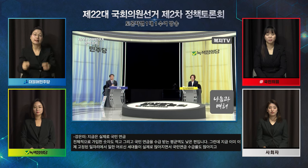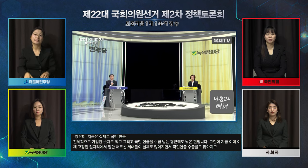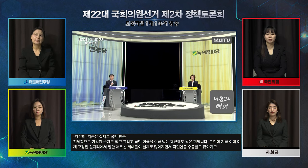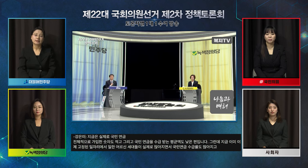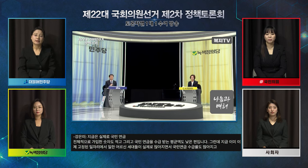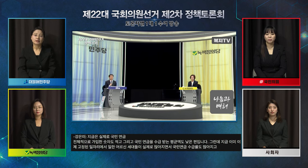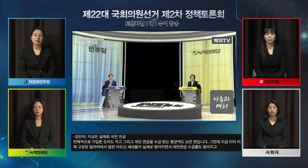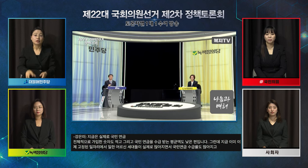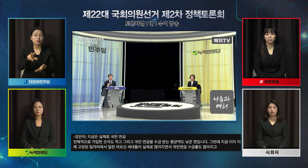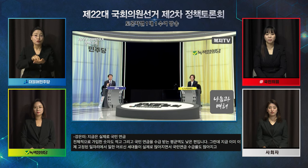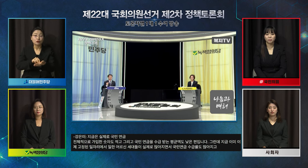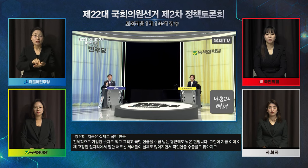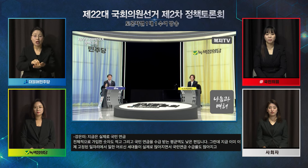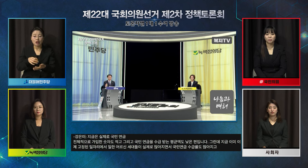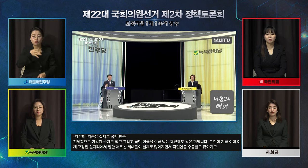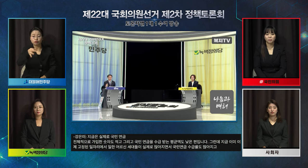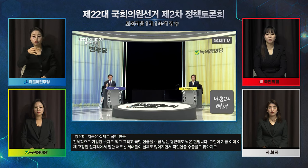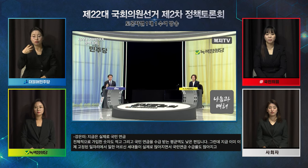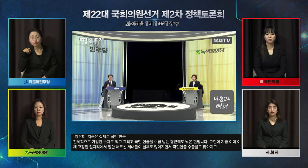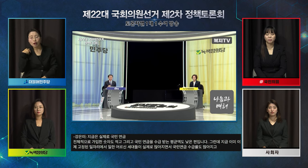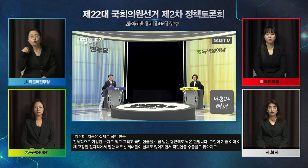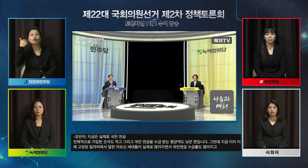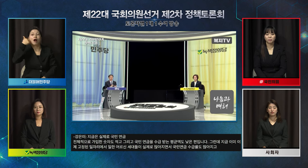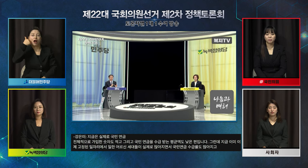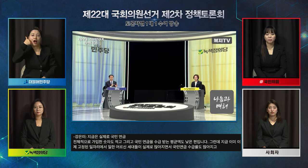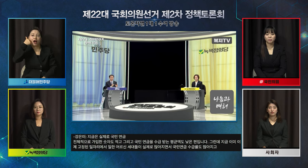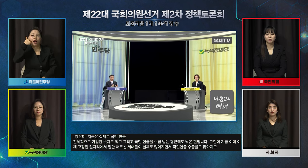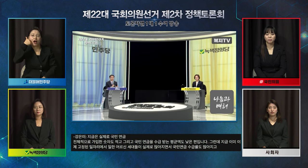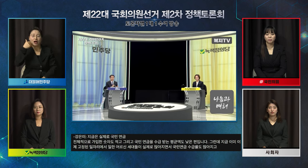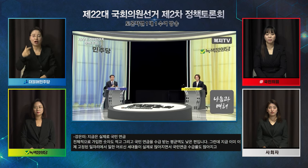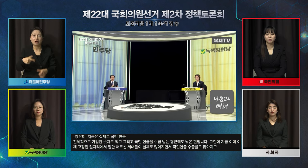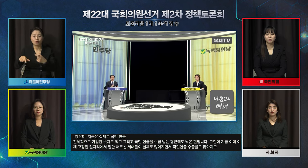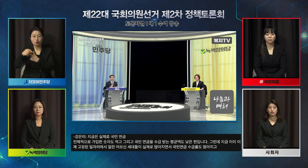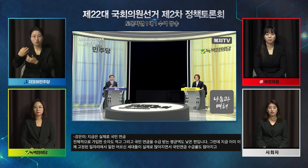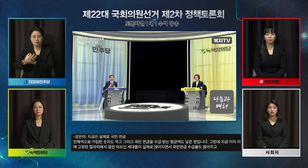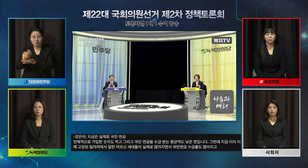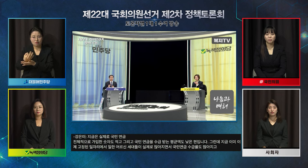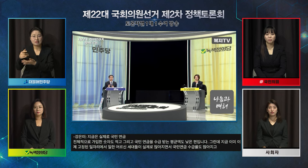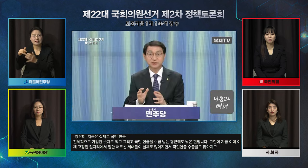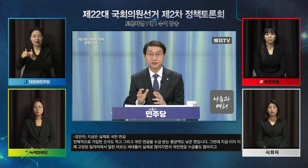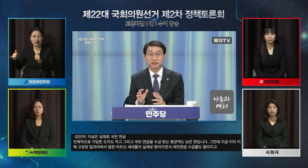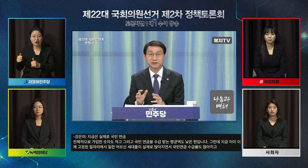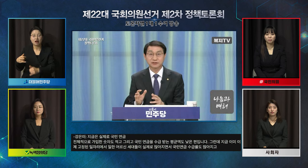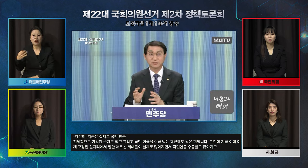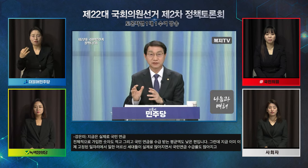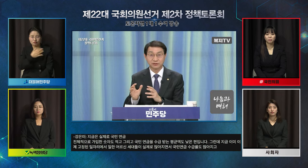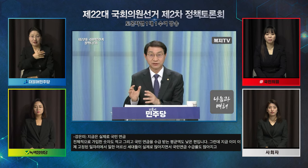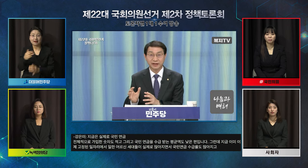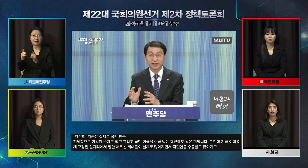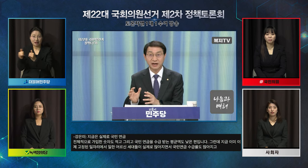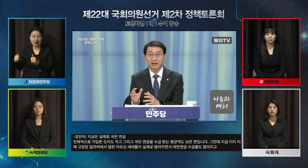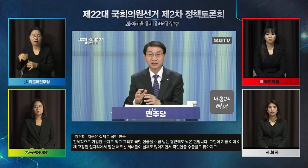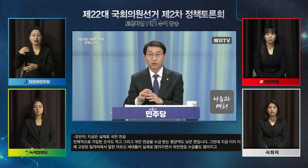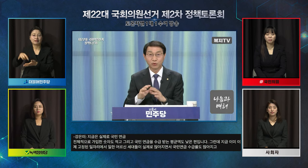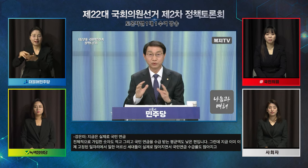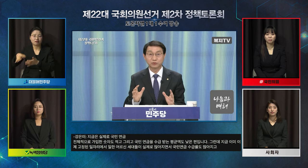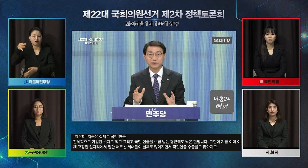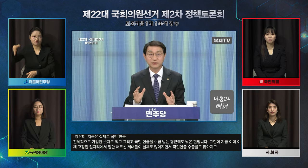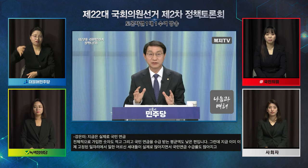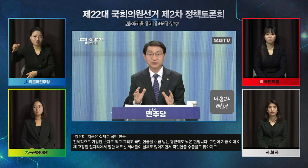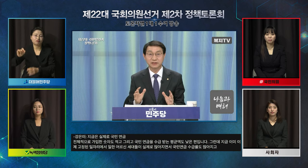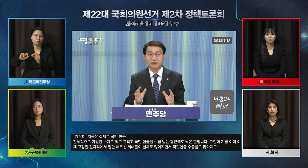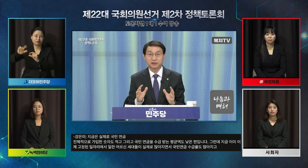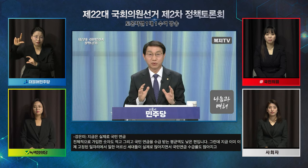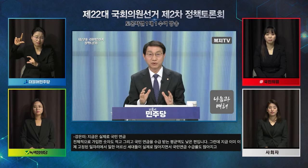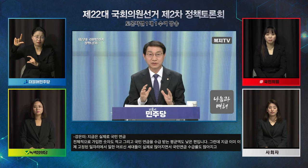문제는 누가 더 많이 부담하냐는 겁니다. 더 많이 번, 더 여유 있는 측에서 더 내야 온